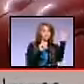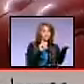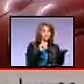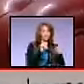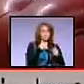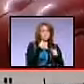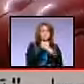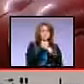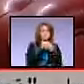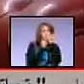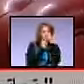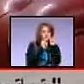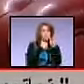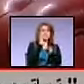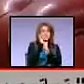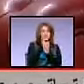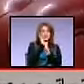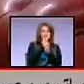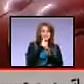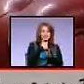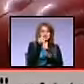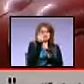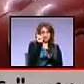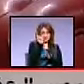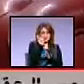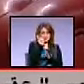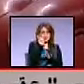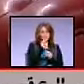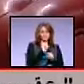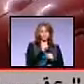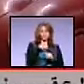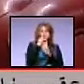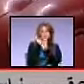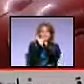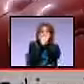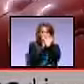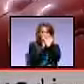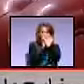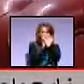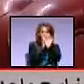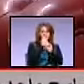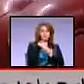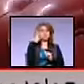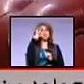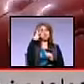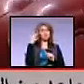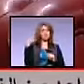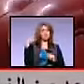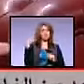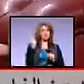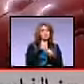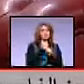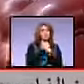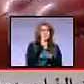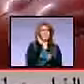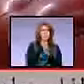فمثلت في مشروع من مشاريع زمايل، وبعدين بعد ما وقفت قصاد الكاميرا لقيت متعة غريبة كده، ولقيت